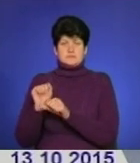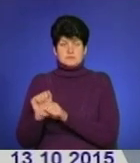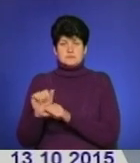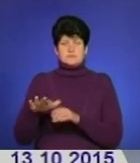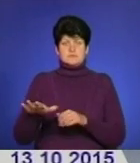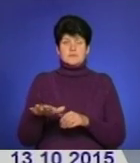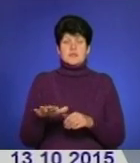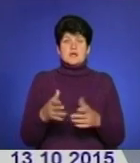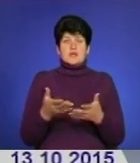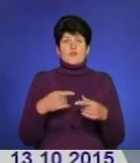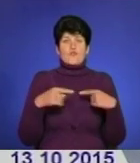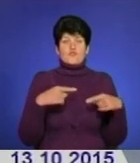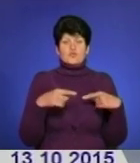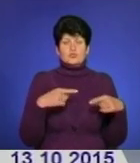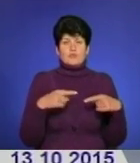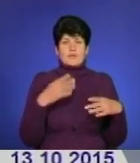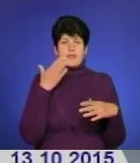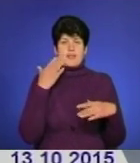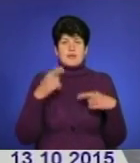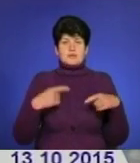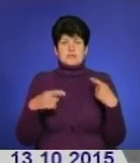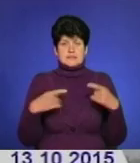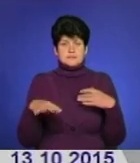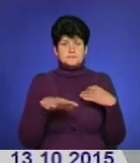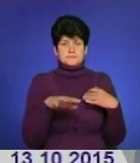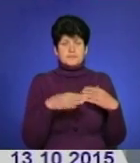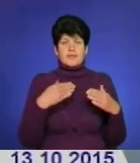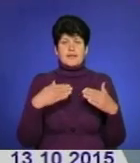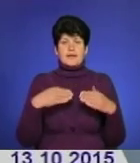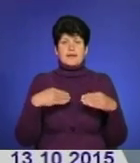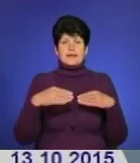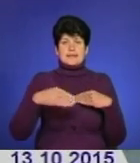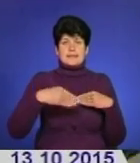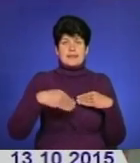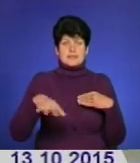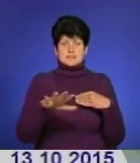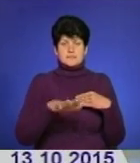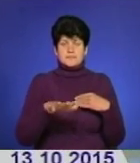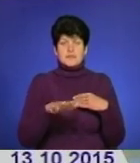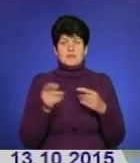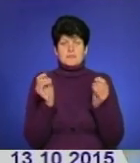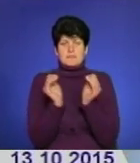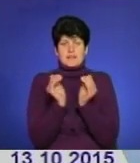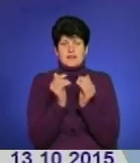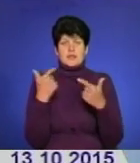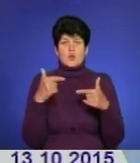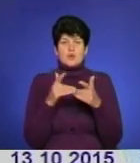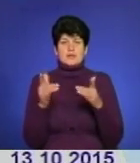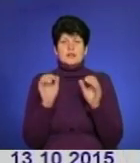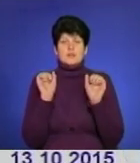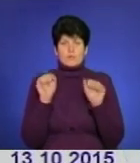тут іде от футбольні, легкоатлетичні манежі, є тенісні корти і невеличкий готель, де можна